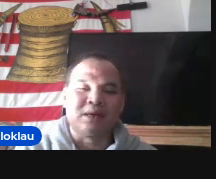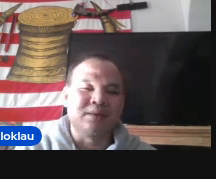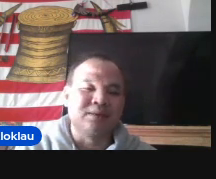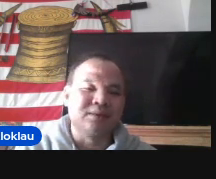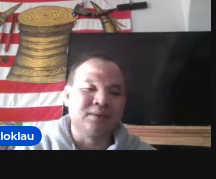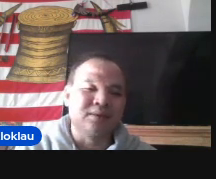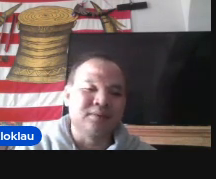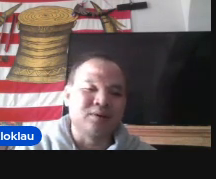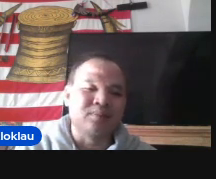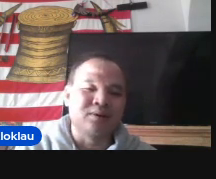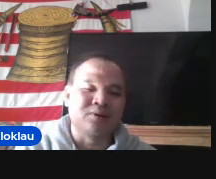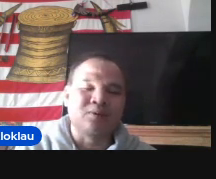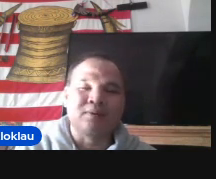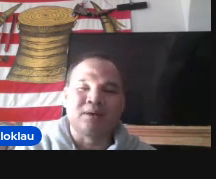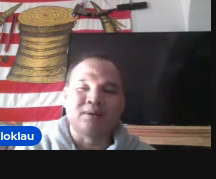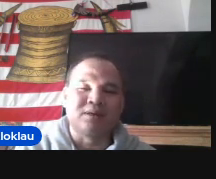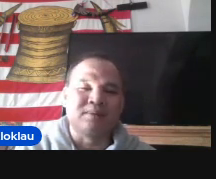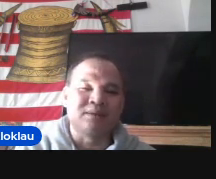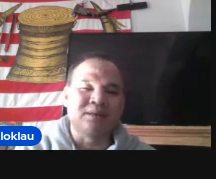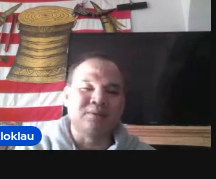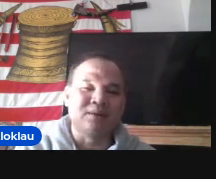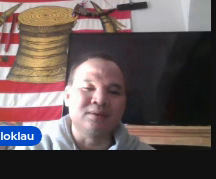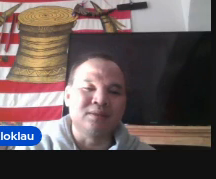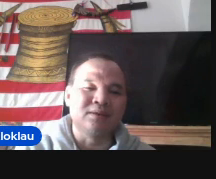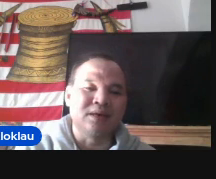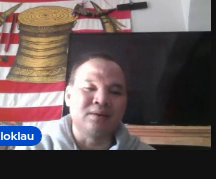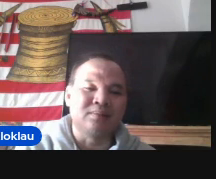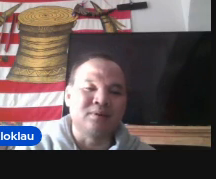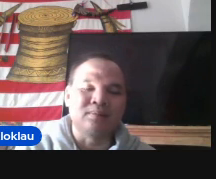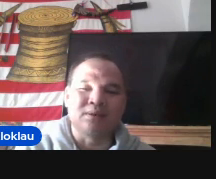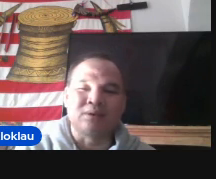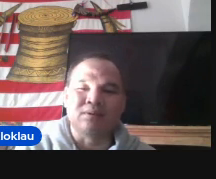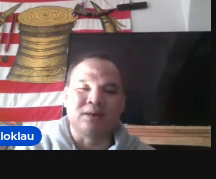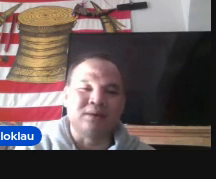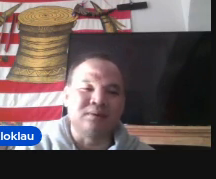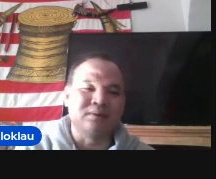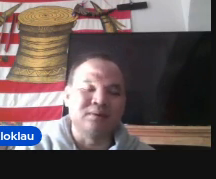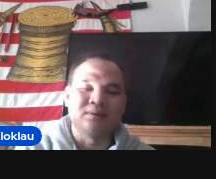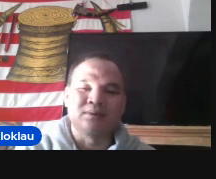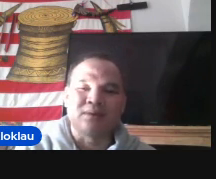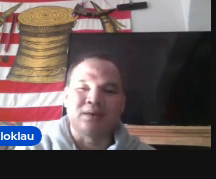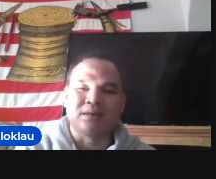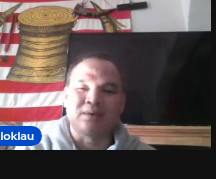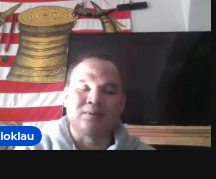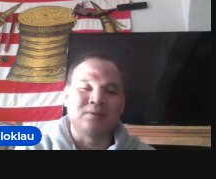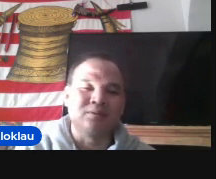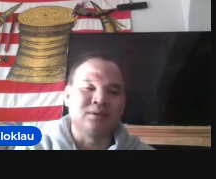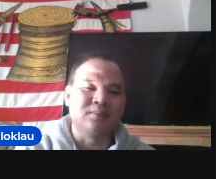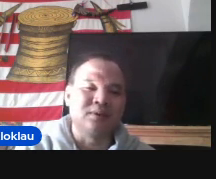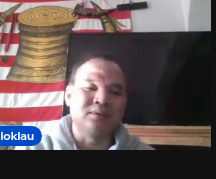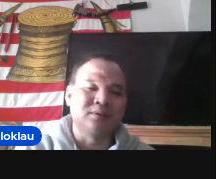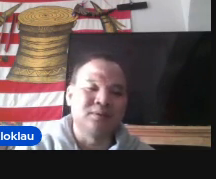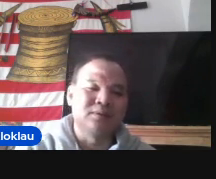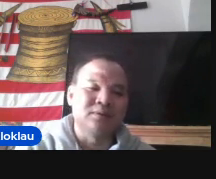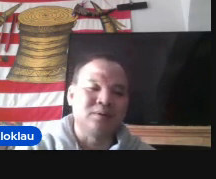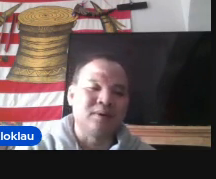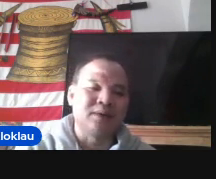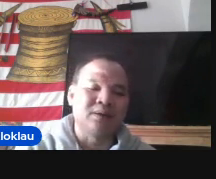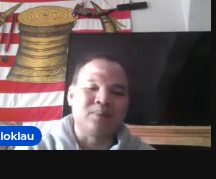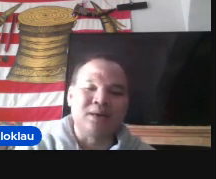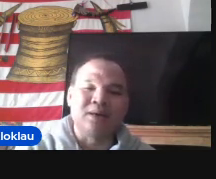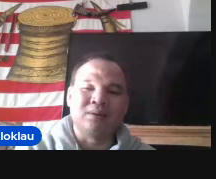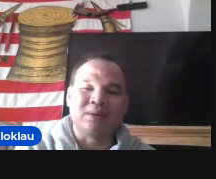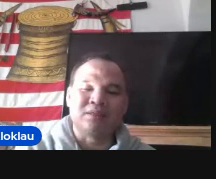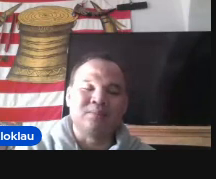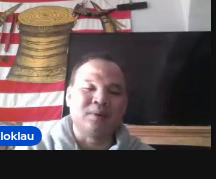ยานาเกนี่ครอบเลยกว่าได้กว่าที่ปัดเตะกว่าได้ยติญาติครอบเตาตาตากิตากลุดอดุเยกมานี่ยกว่าได้